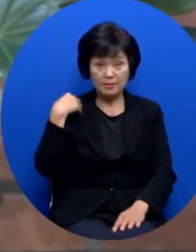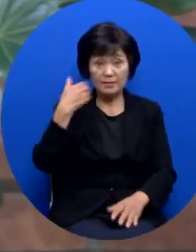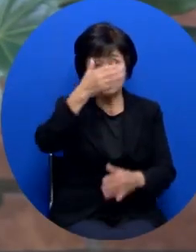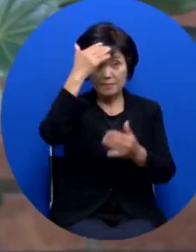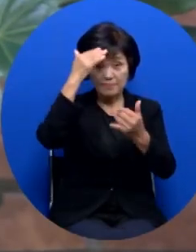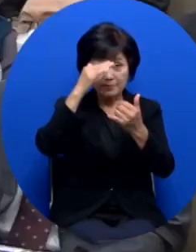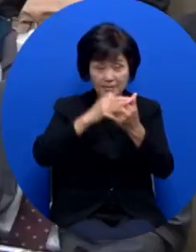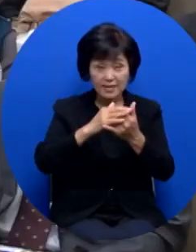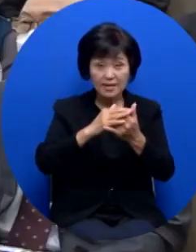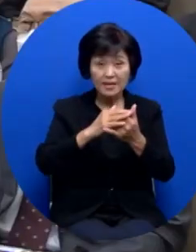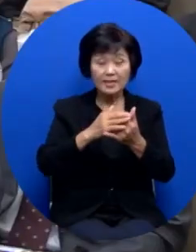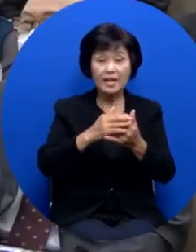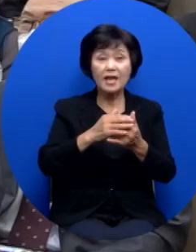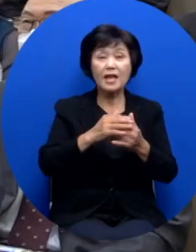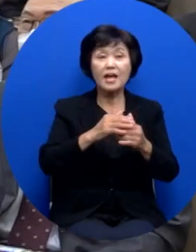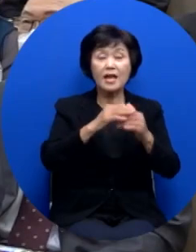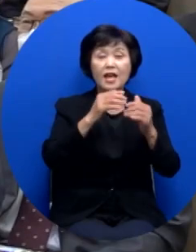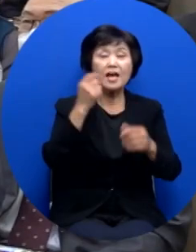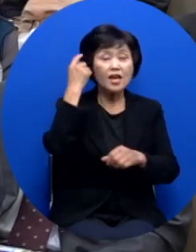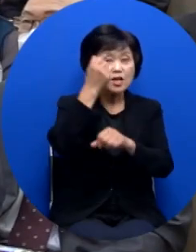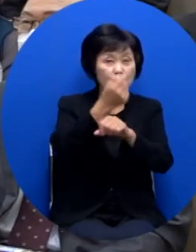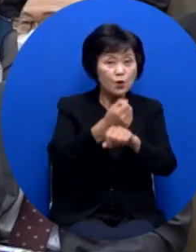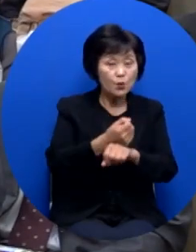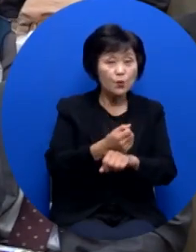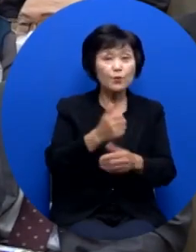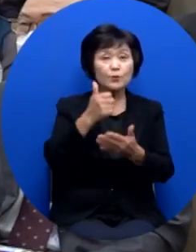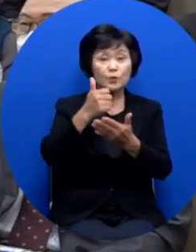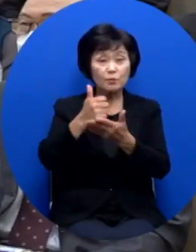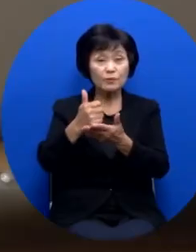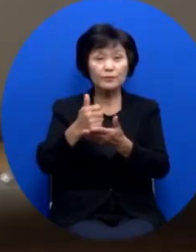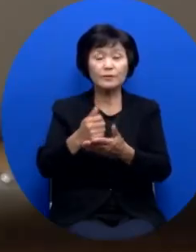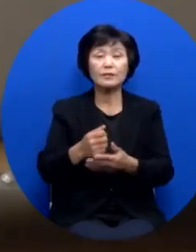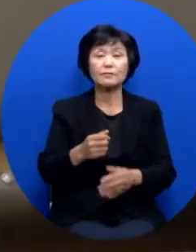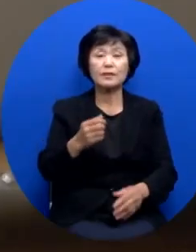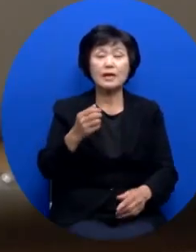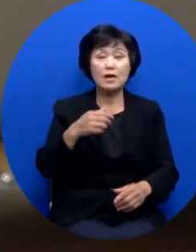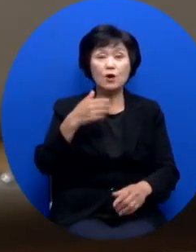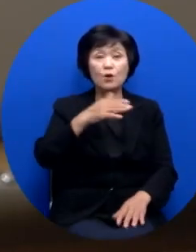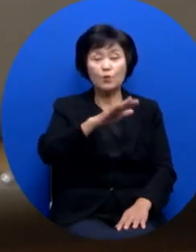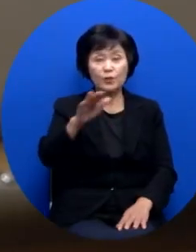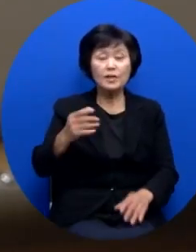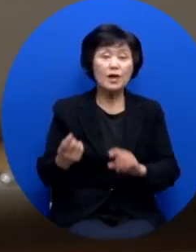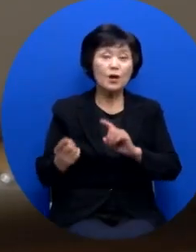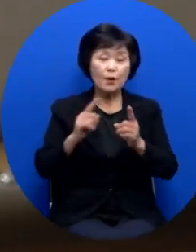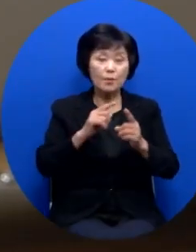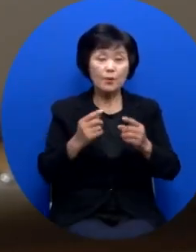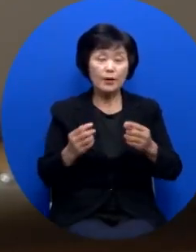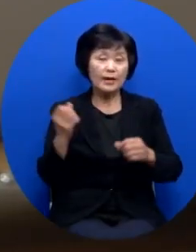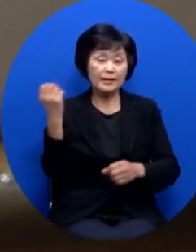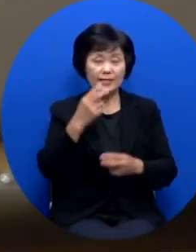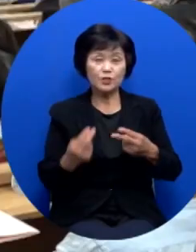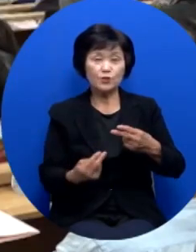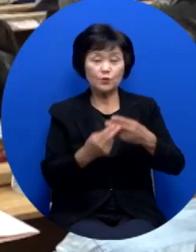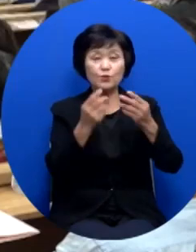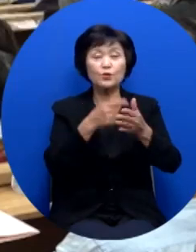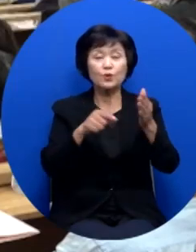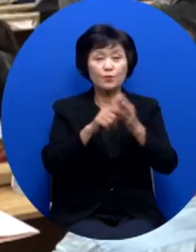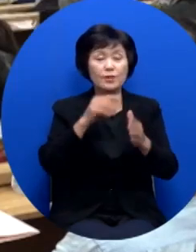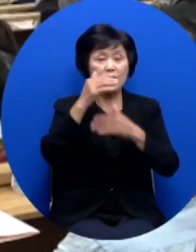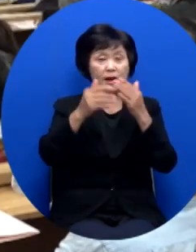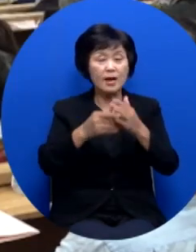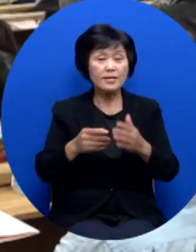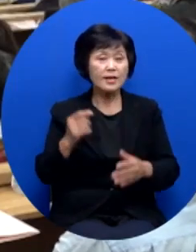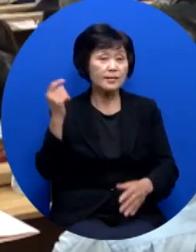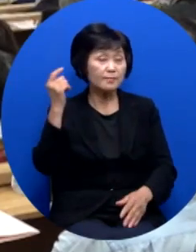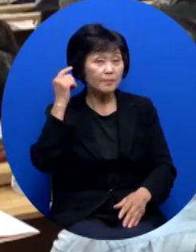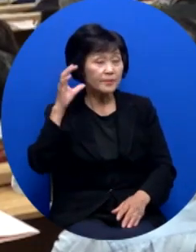전략연구소 정영택 목사는 말씀을 따라 사는 자는 비본질을 꺼내낼 수 있다며 회복과 재충전을 위해 하나님 음성에 귀 기울이는